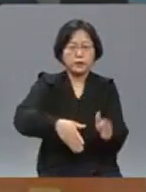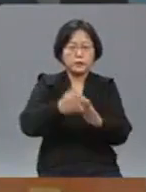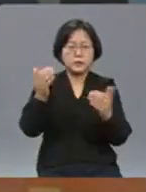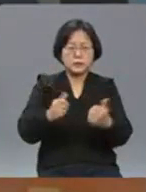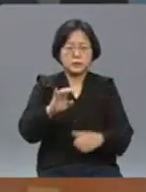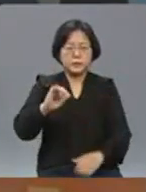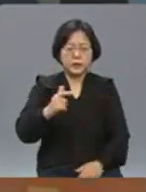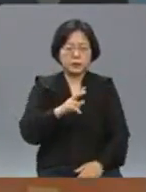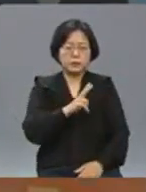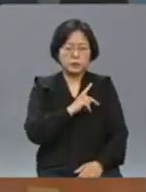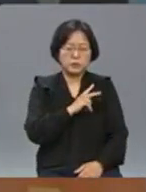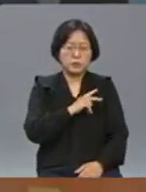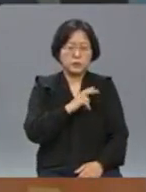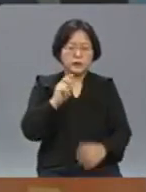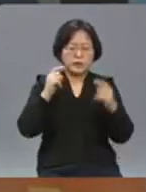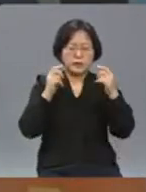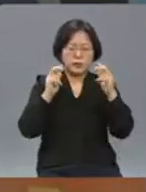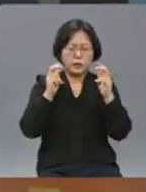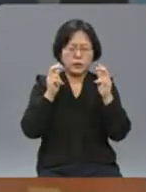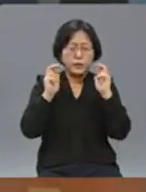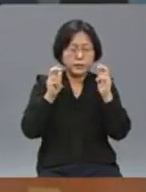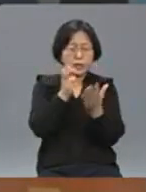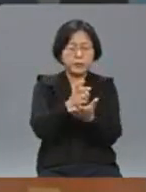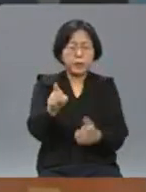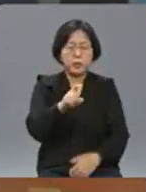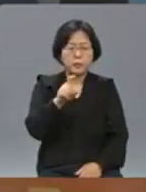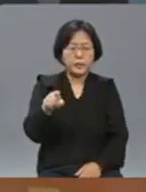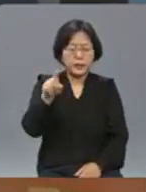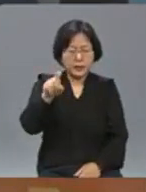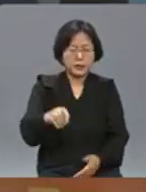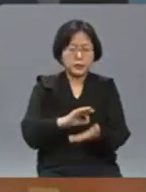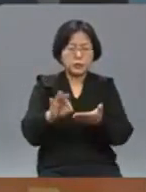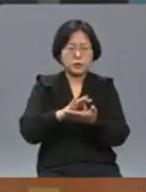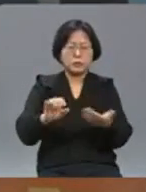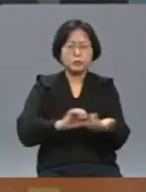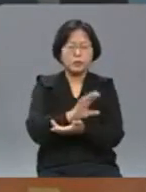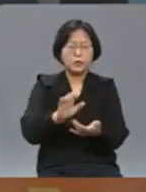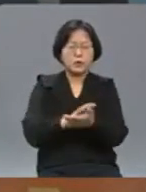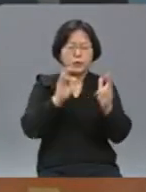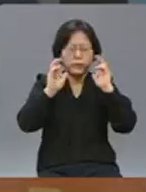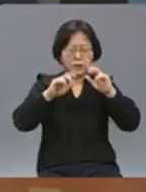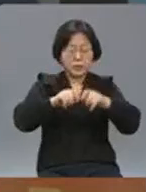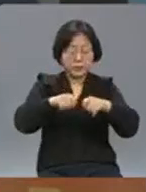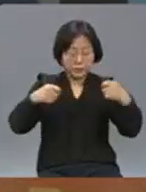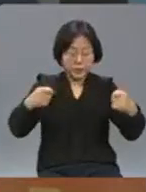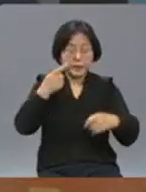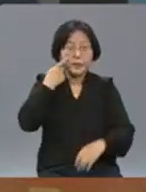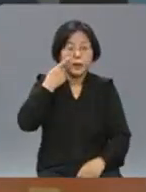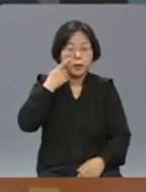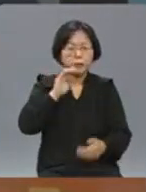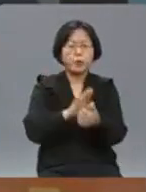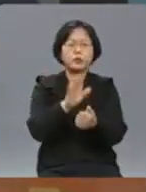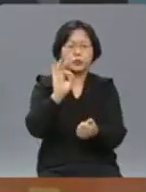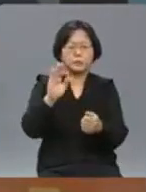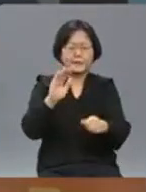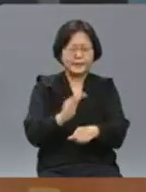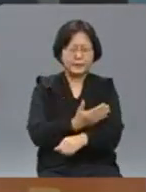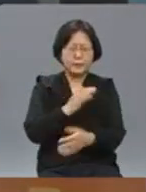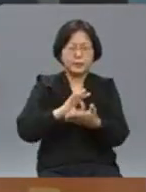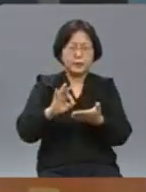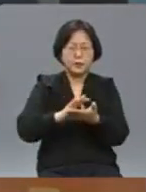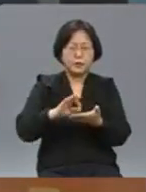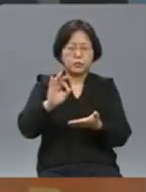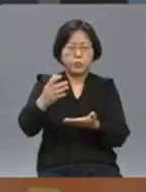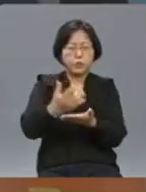광주시의회 임미란 의원이 사기업의 법인카드를 써서 물의를 빚었죠. 해당 회사를 들여다봤더니 보조금을 부적절하게 써